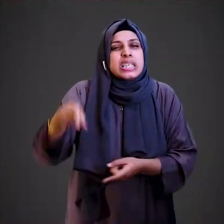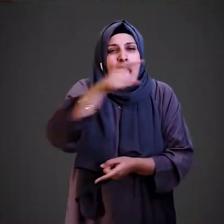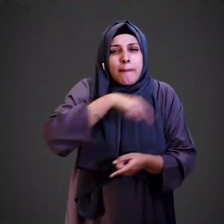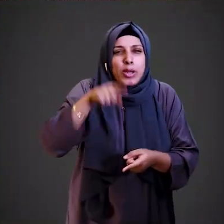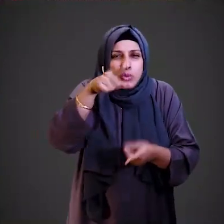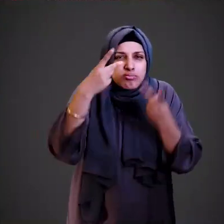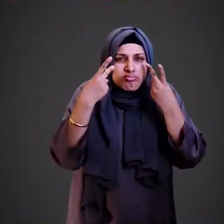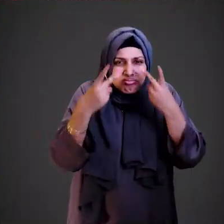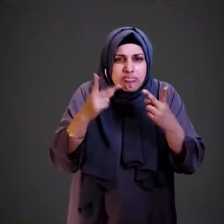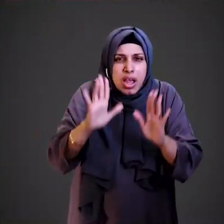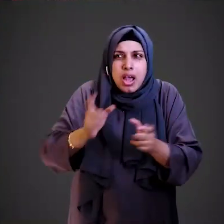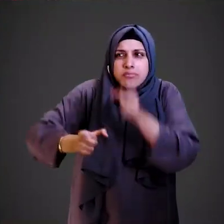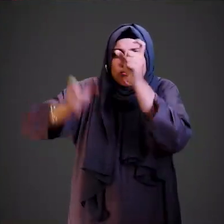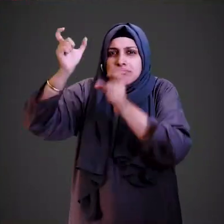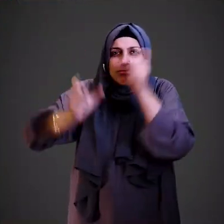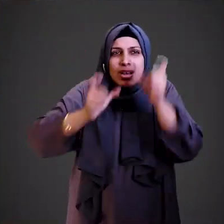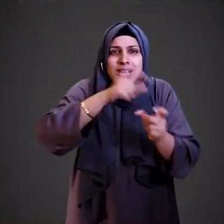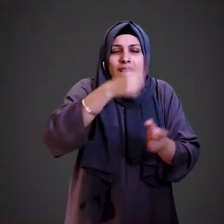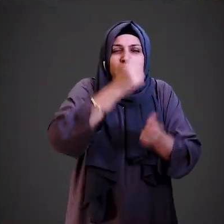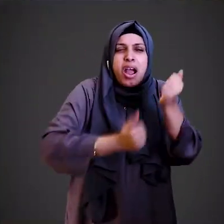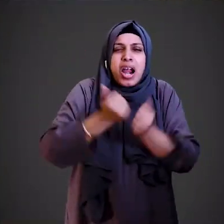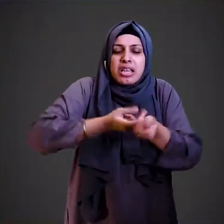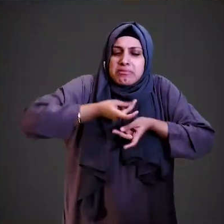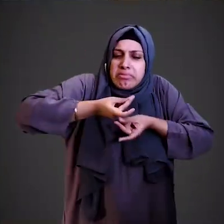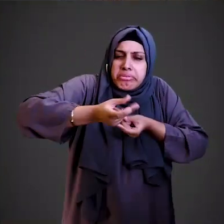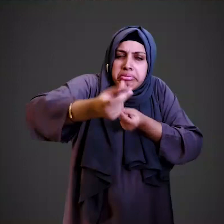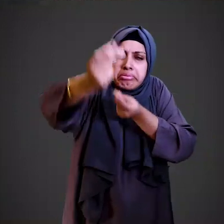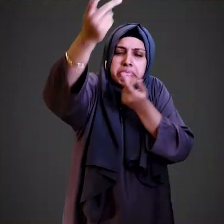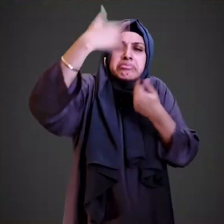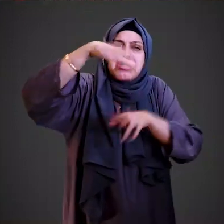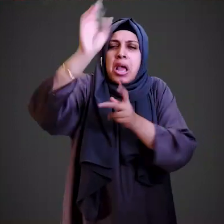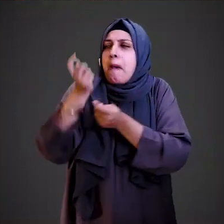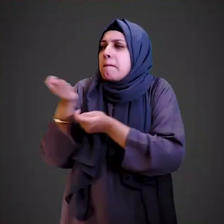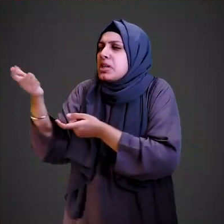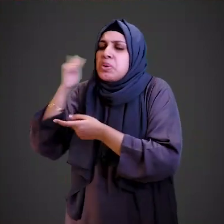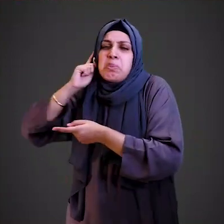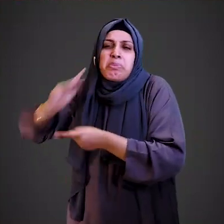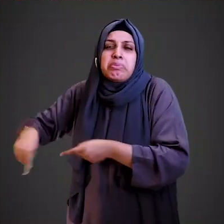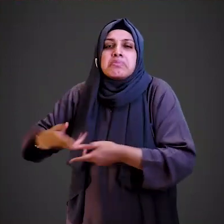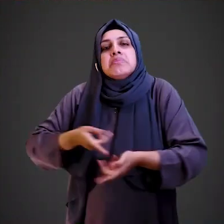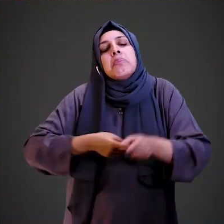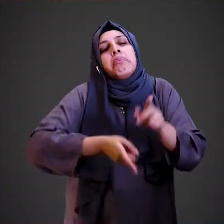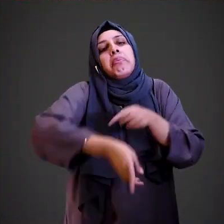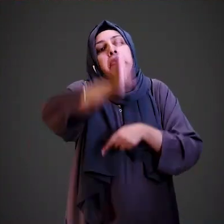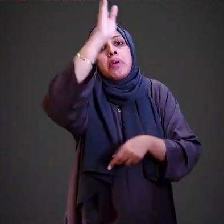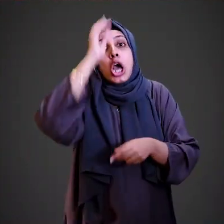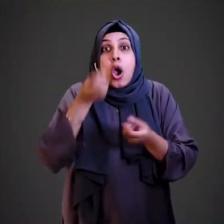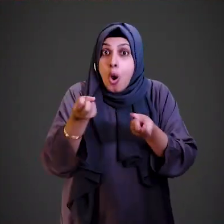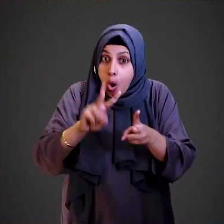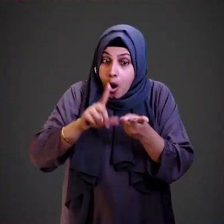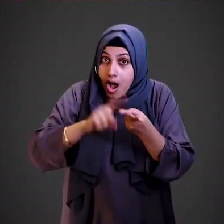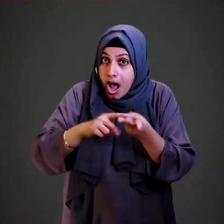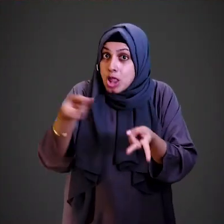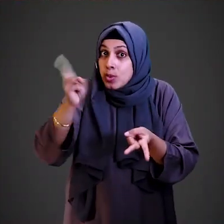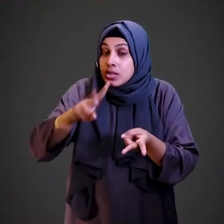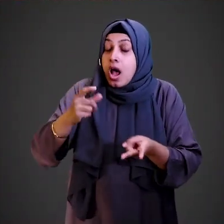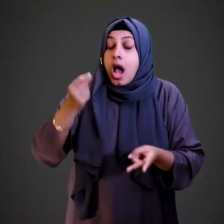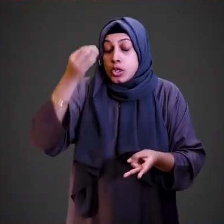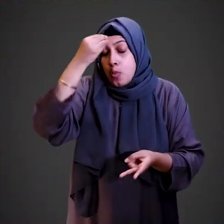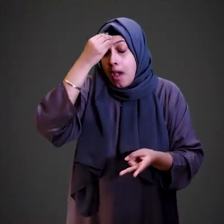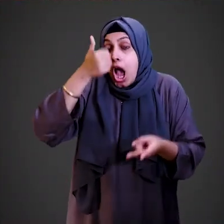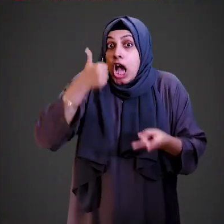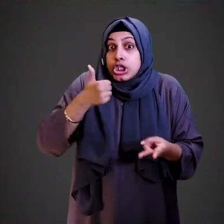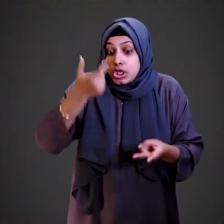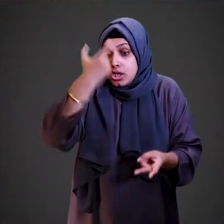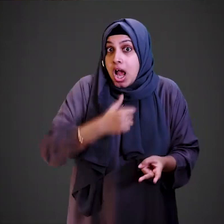ऐसे लोग देखे होंगे जिनकी गाड़ियाँ फराटे भरते हुए टोल टैक्स अदा किए बगैर निकल जाती हैं, जबकि ज़िम्मेदार आवाम लाइन